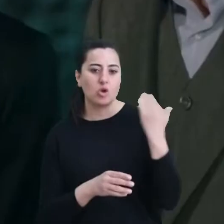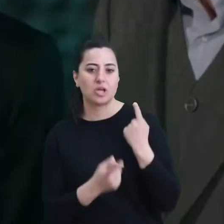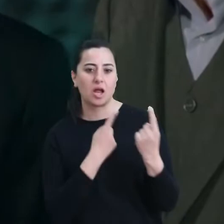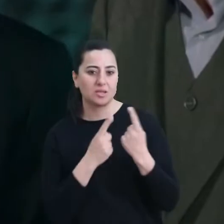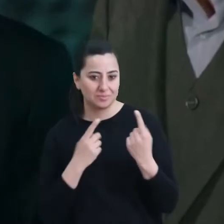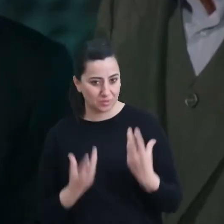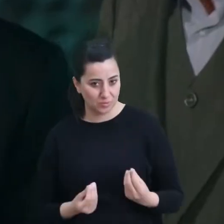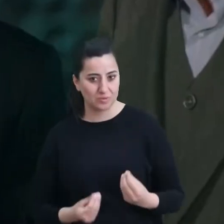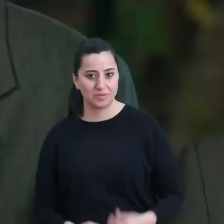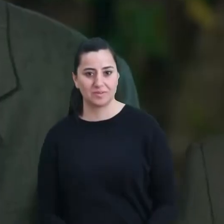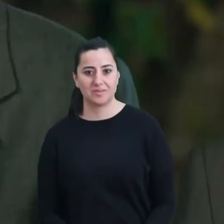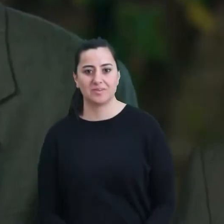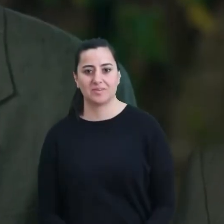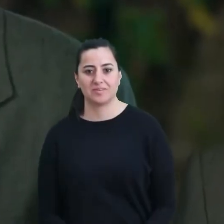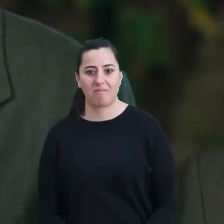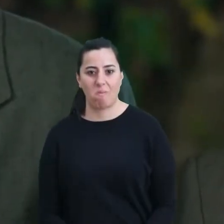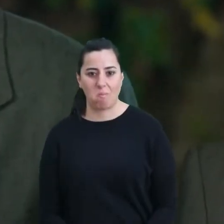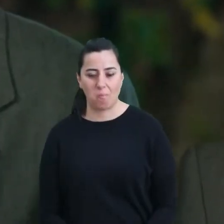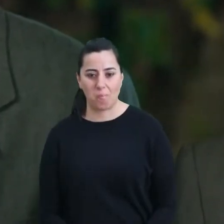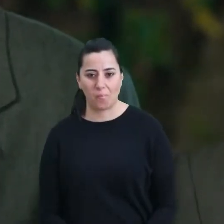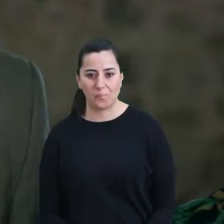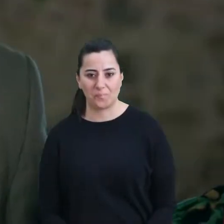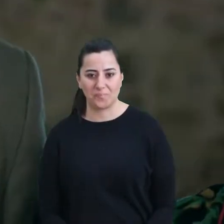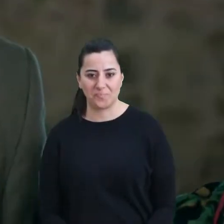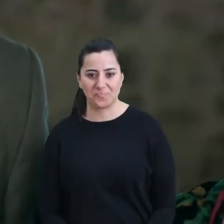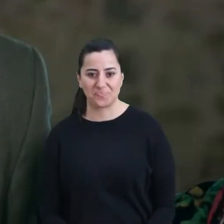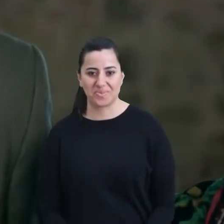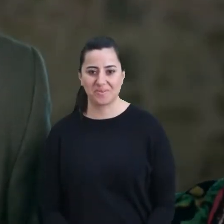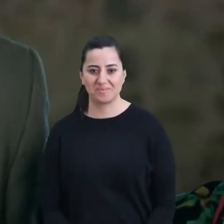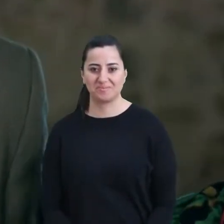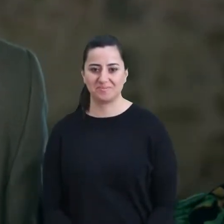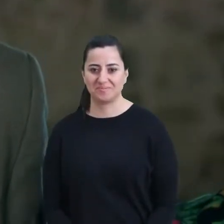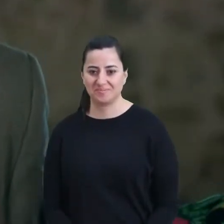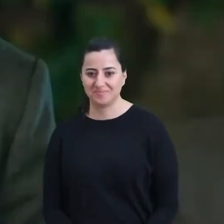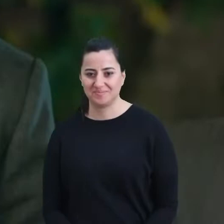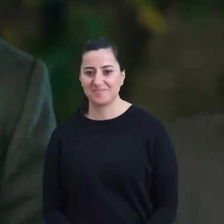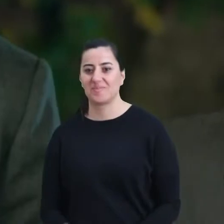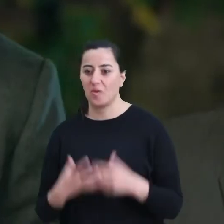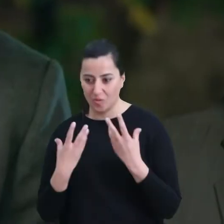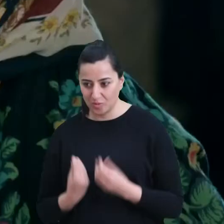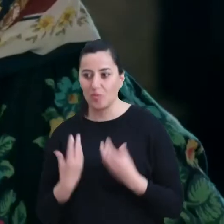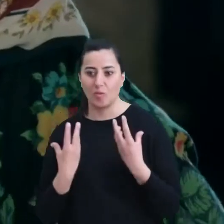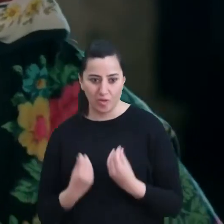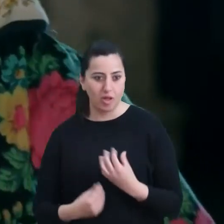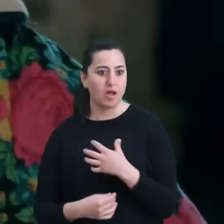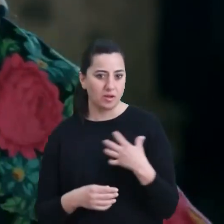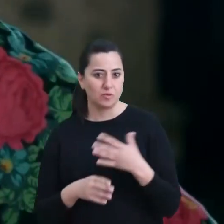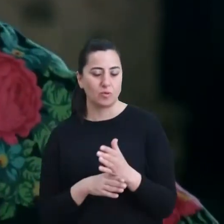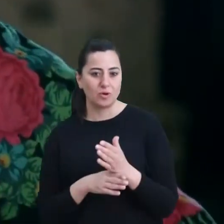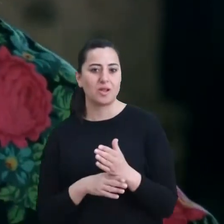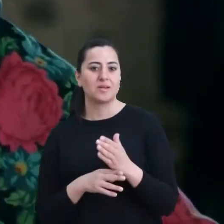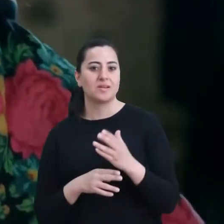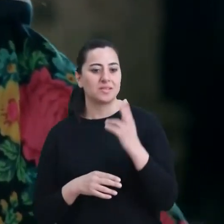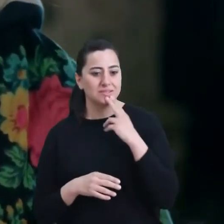anlaştık. Öyle değil mi İsmail? İsmail duraksadı. Yutkunurken Emin sessizce gülüyor. Öyle değil mi tabii Hafize anne? Kız